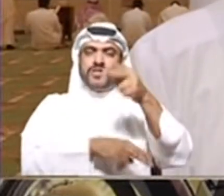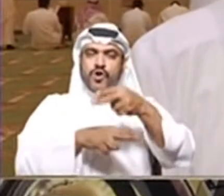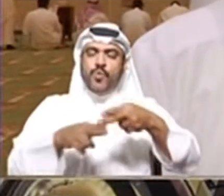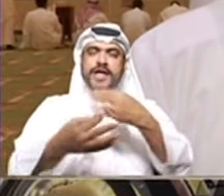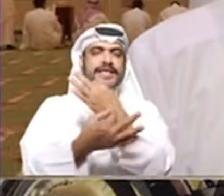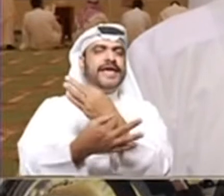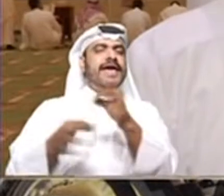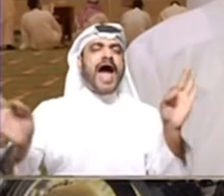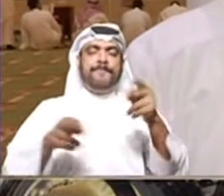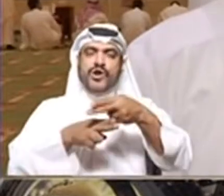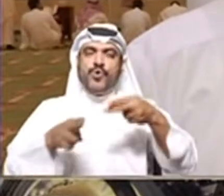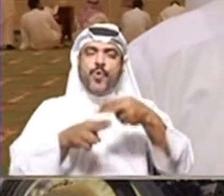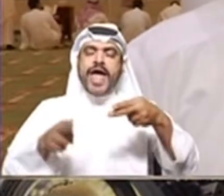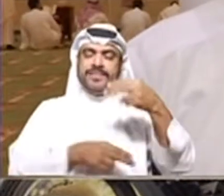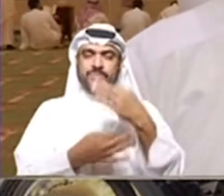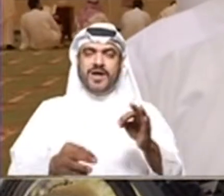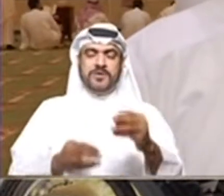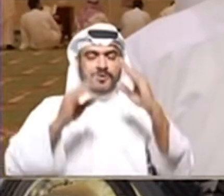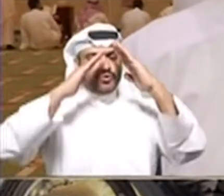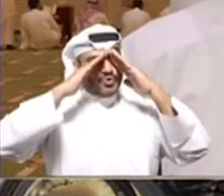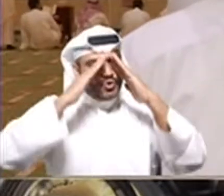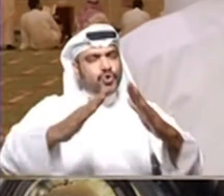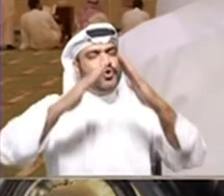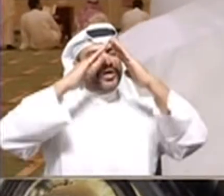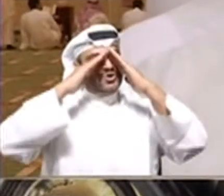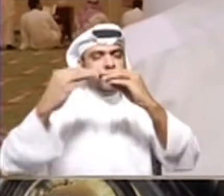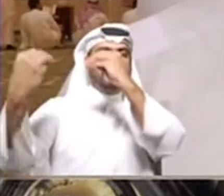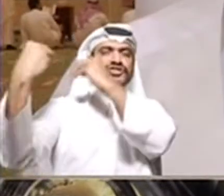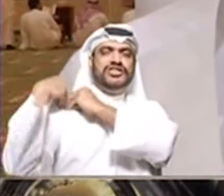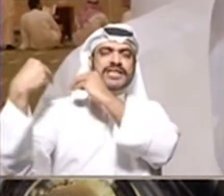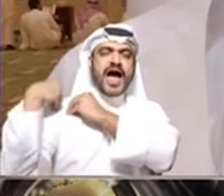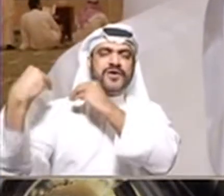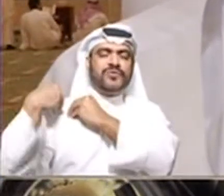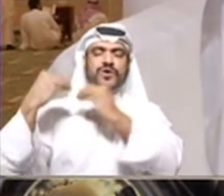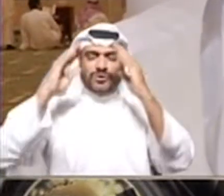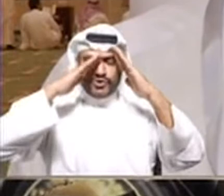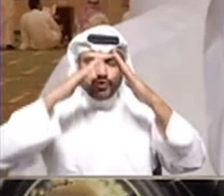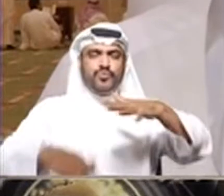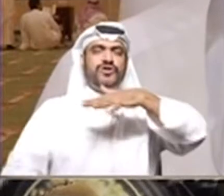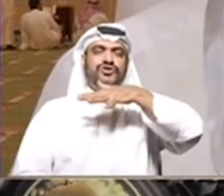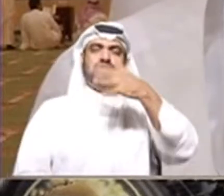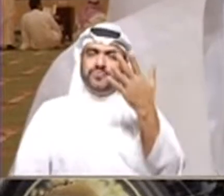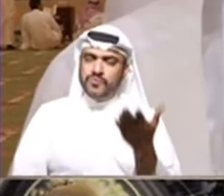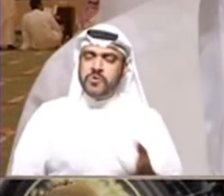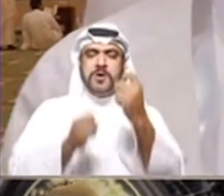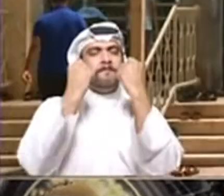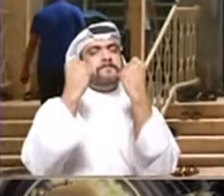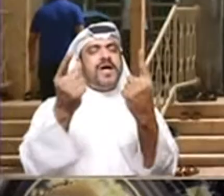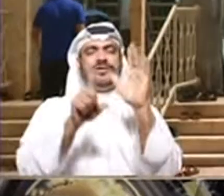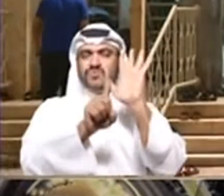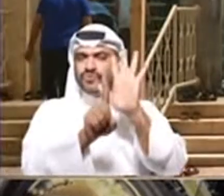باكملها. عرفت؟ ومو مقصرين الاوقاف ويانا والله، مو بالدعم، بالمشايخ، بالاستضافات، بكل شيء طيب، ما مقصرين ويانا